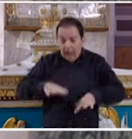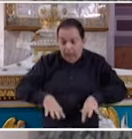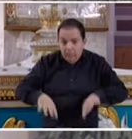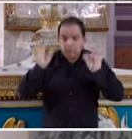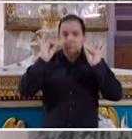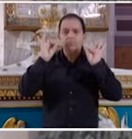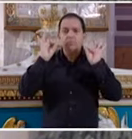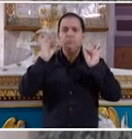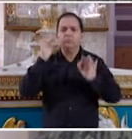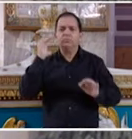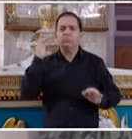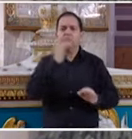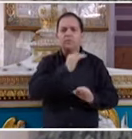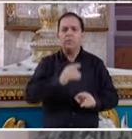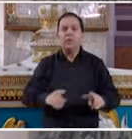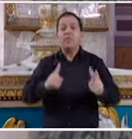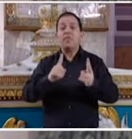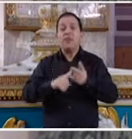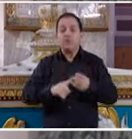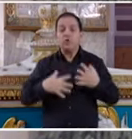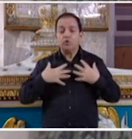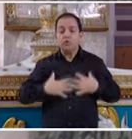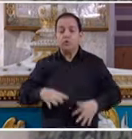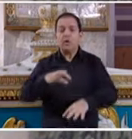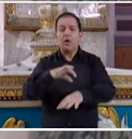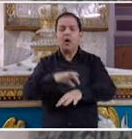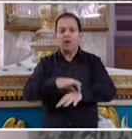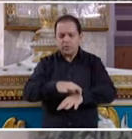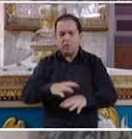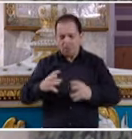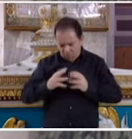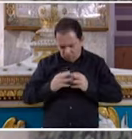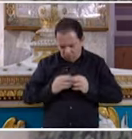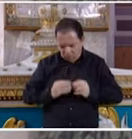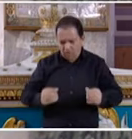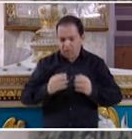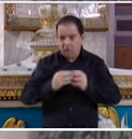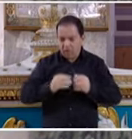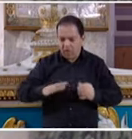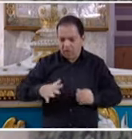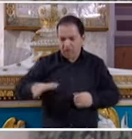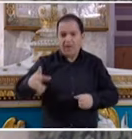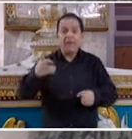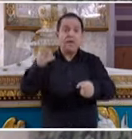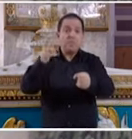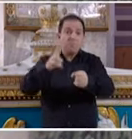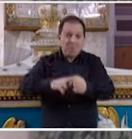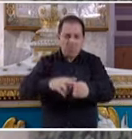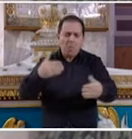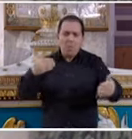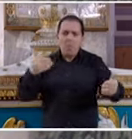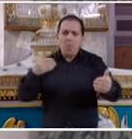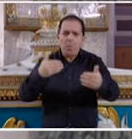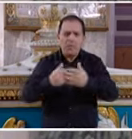πάσχουμε ταυτόχρονα και μια σωματική ασθένεια, τη θνητότητα και τη φθαρτότητα. Έτσι ώστε η ζωή να είναι πάλι, μια